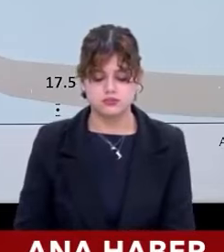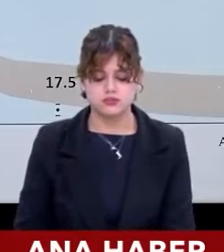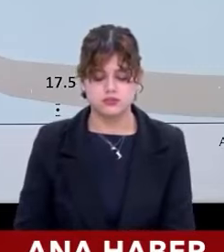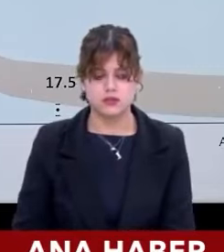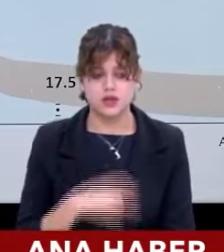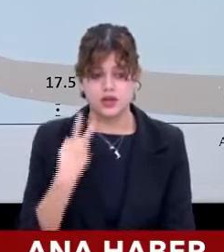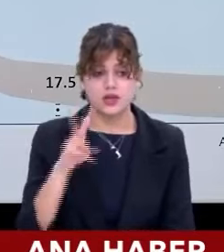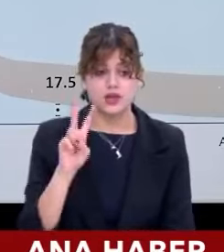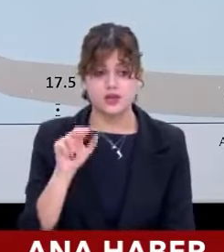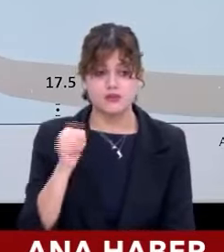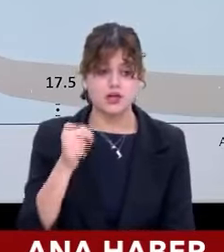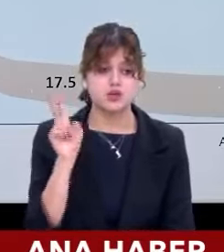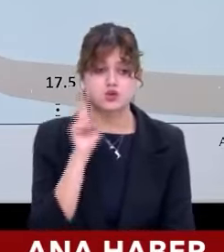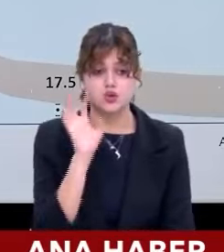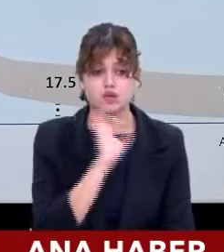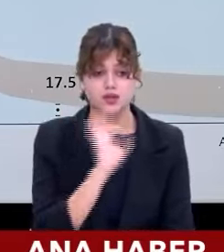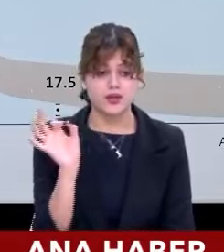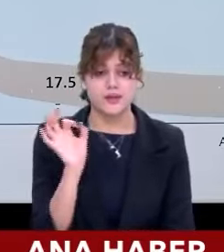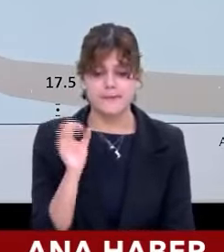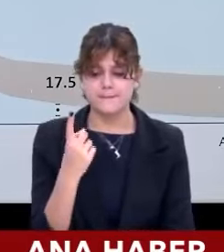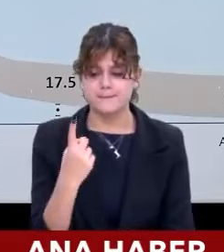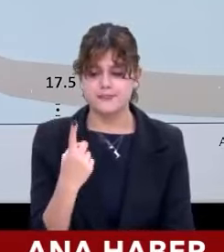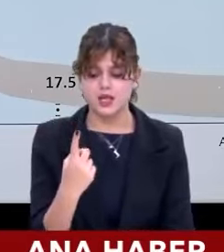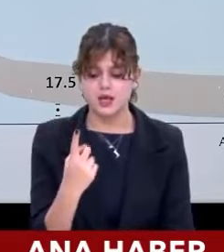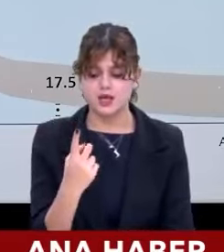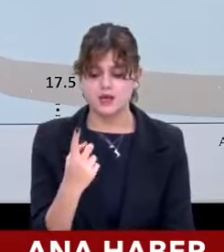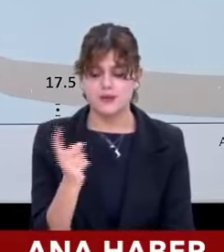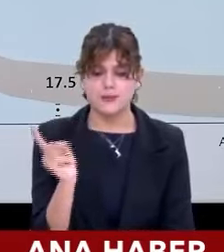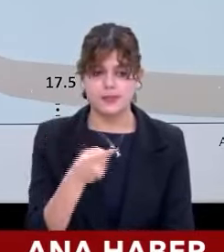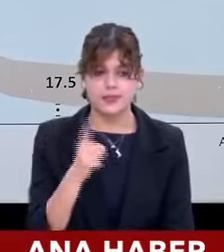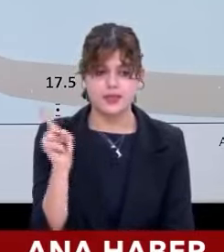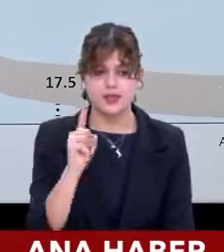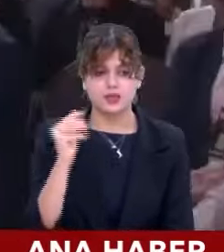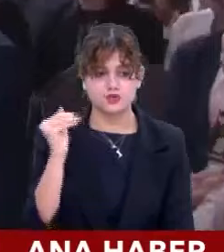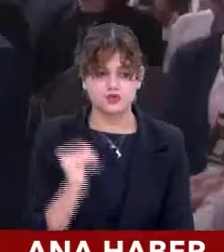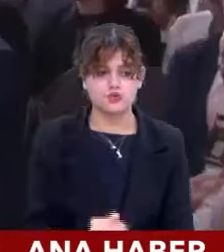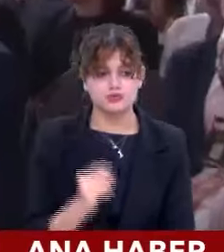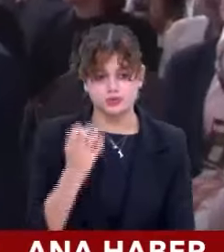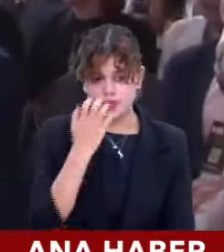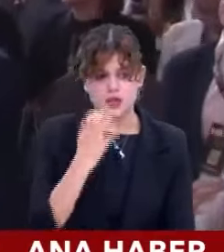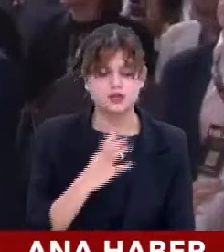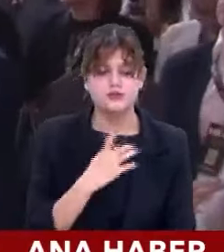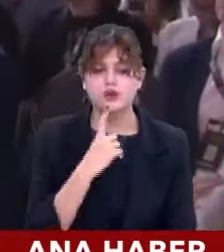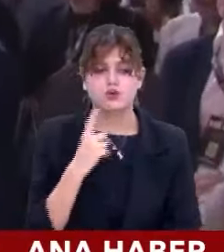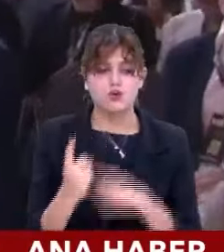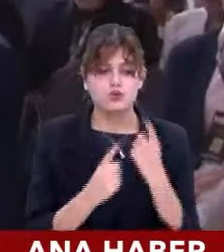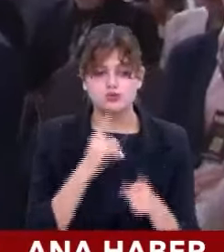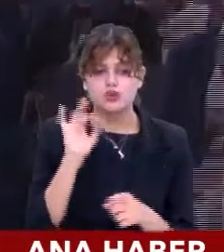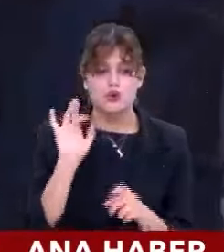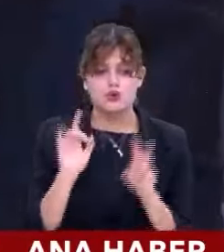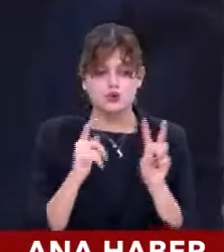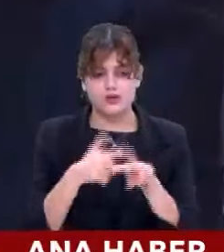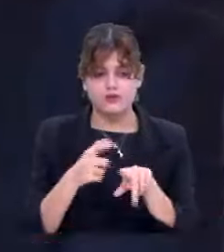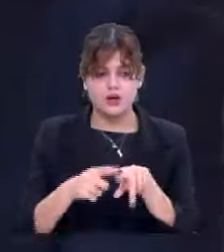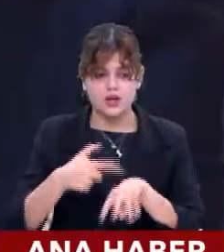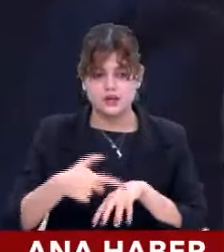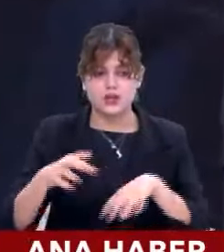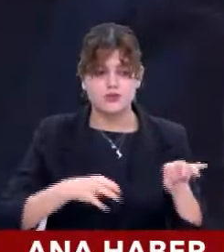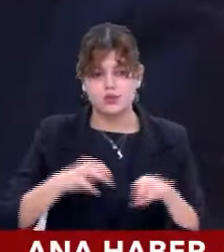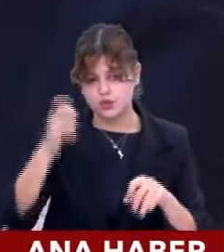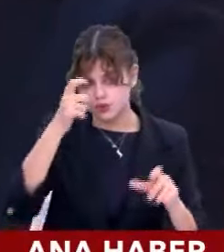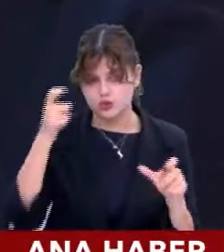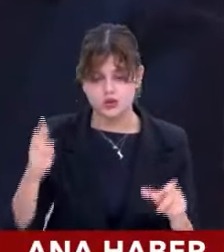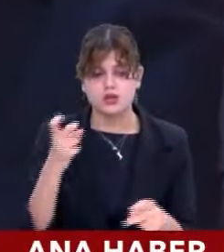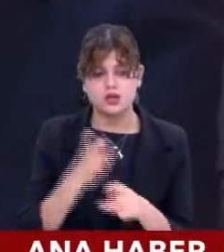ama 2026 sonunda da tek haneye düşürmeyi hedefliyoruz Şimşek konuşmasında Orta vadeli program